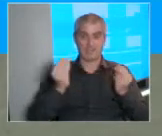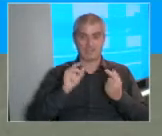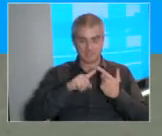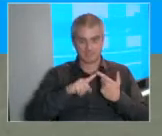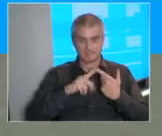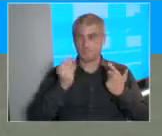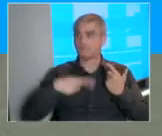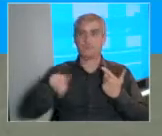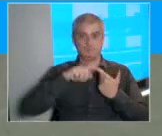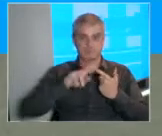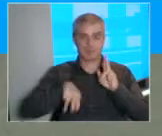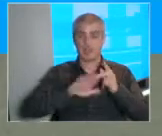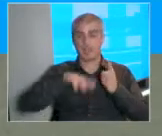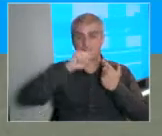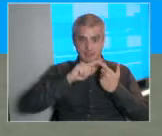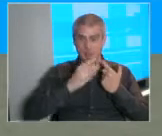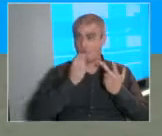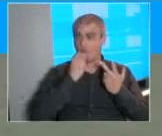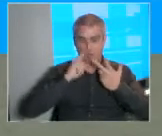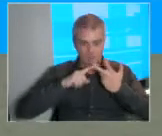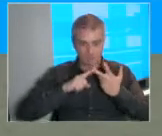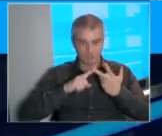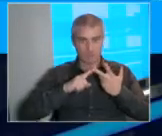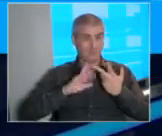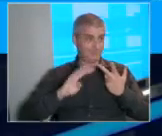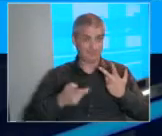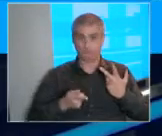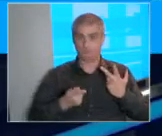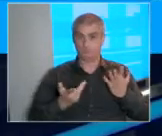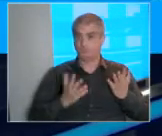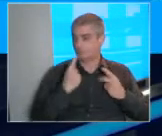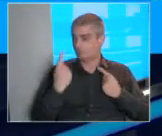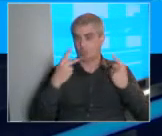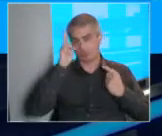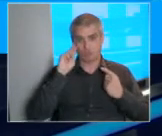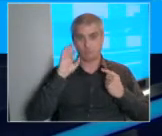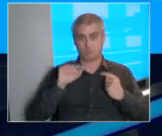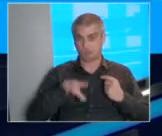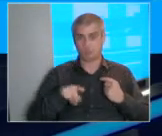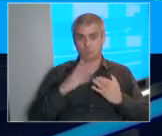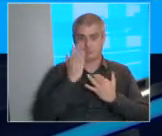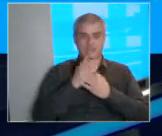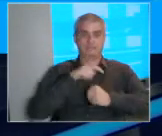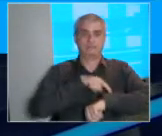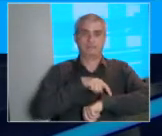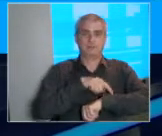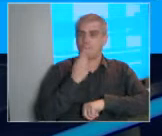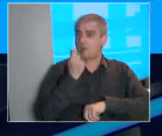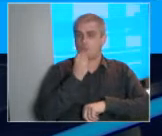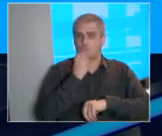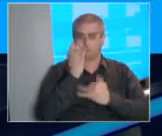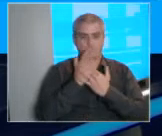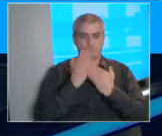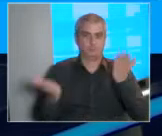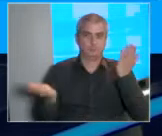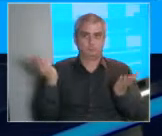זה כל עלויות מסביב, זה לגדל אותו, זה אוכל. עכשיו, אם כל אחד מההורים מחזיק את הילד חצי מהזמן, אז עלויות המזון